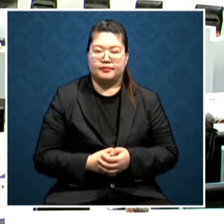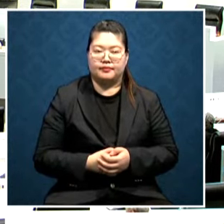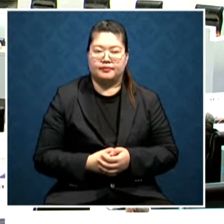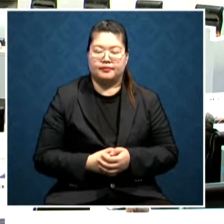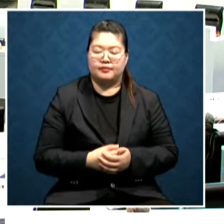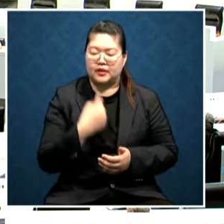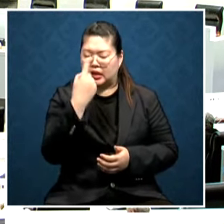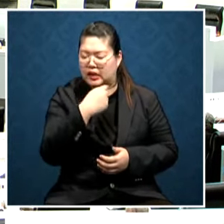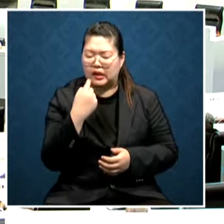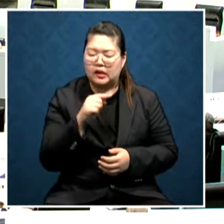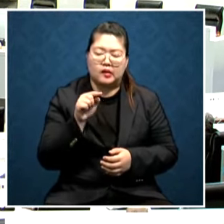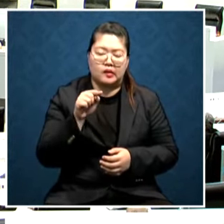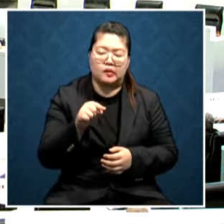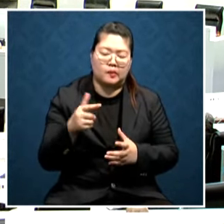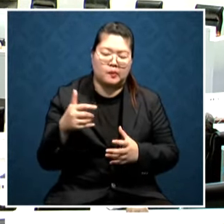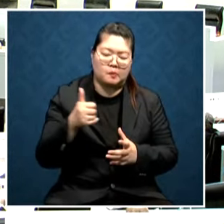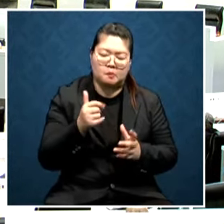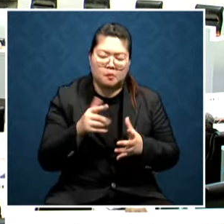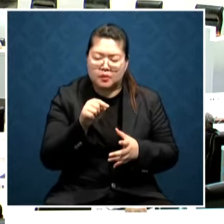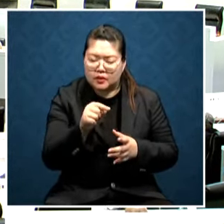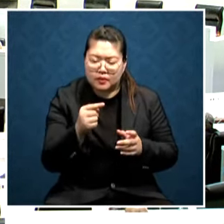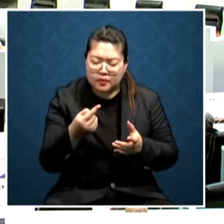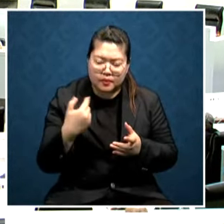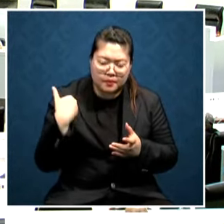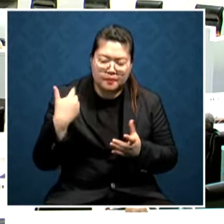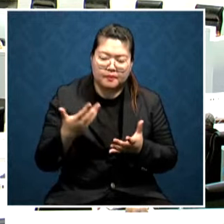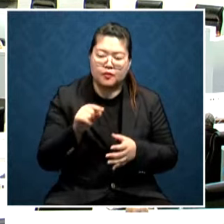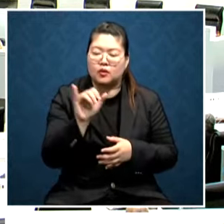ยังมีท่านใดที่ยังไม่ได้แสดงตนไหมครับ